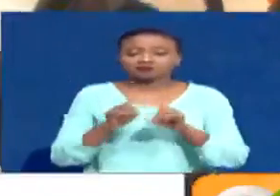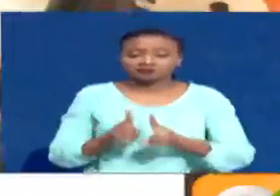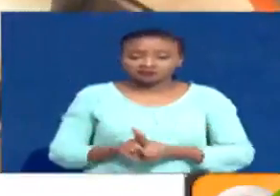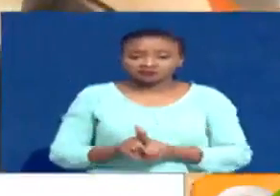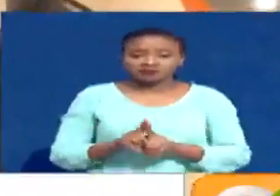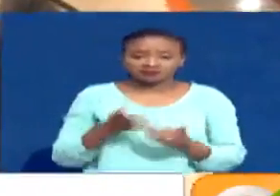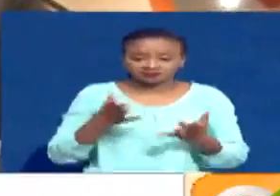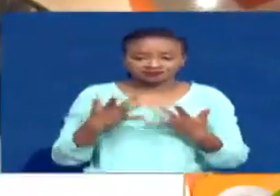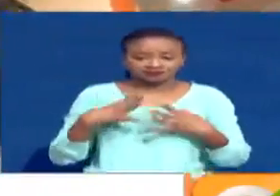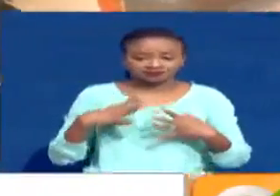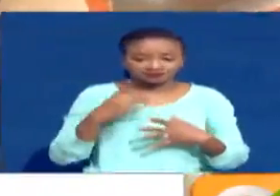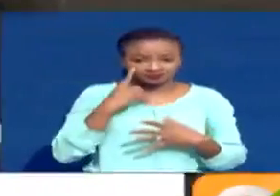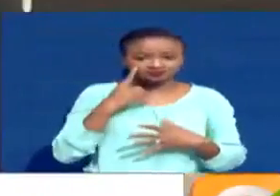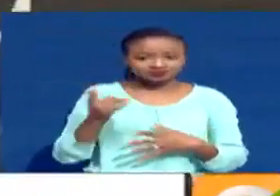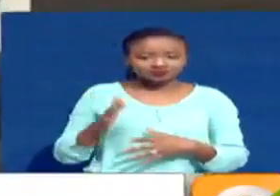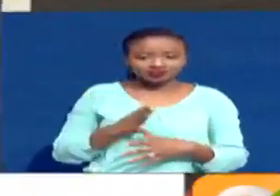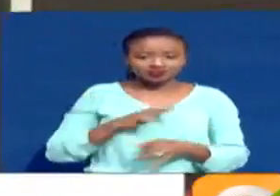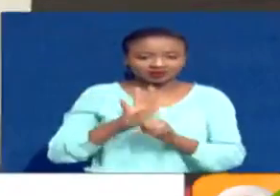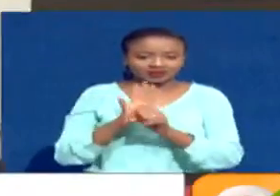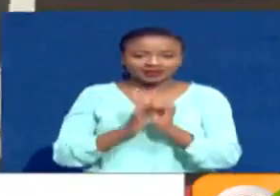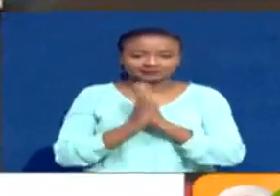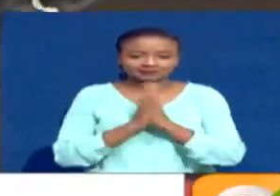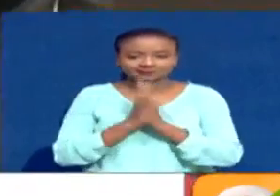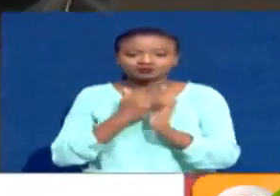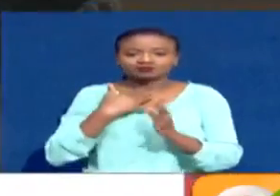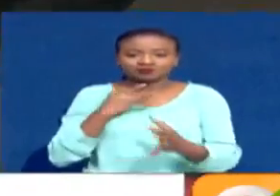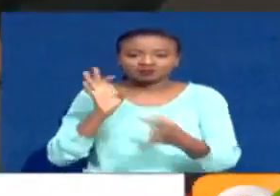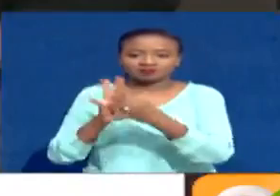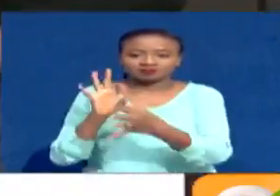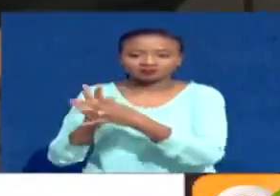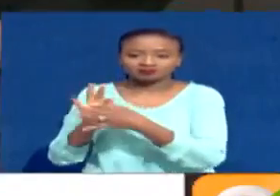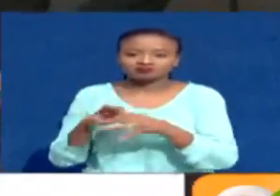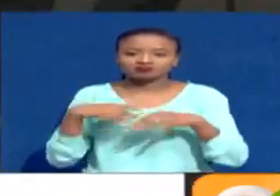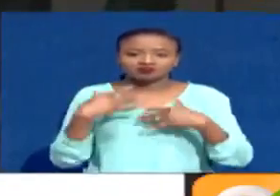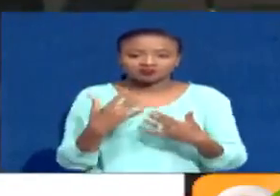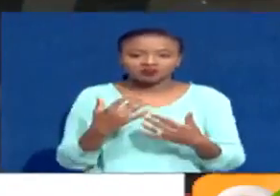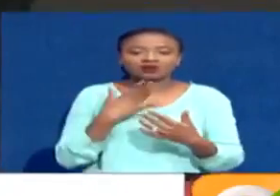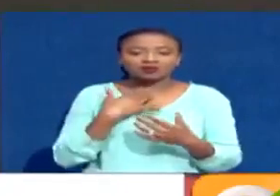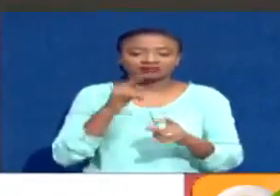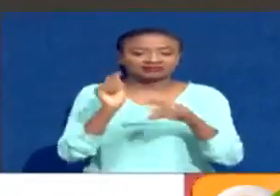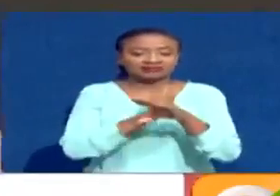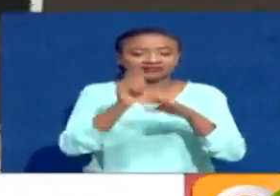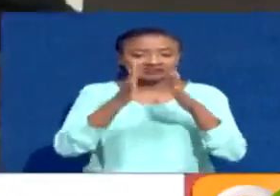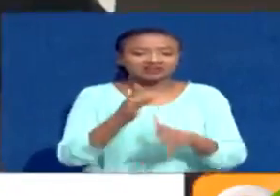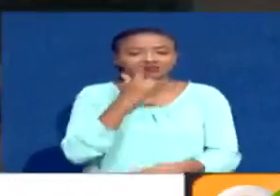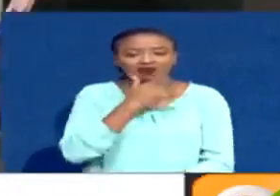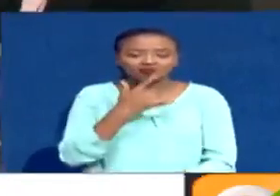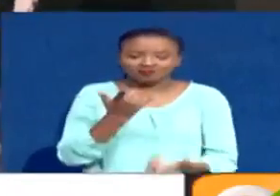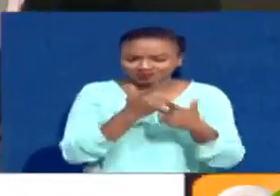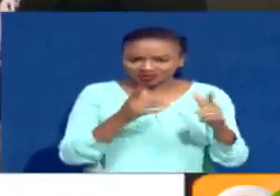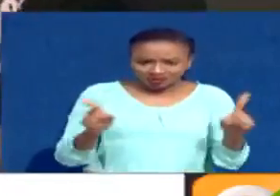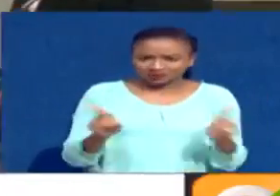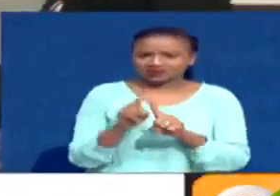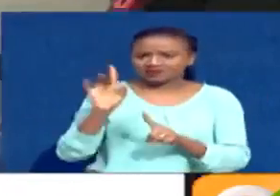ya wanadada kutaka ku mwenzao mwenye anavaa hijab kama mimi like mwenye anaongea lugha same na wao.